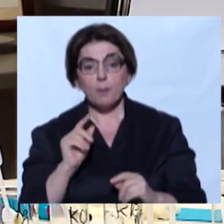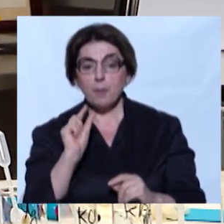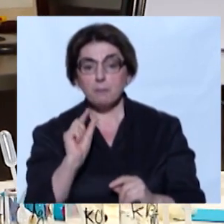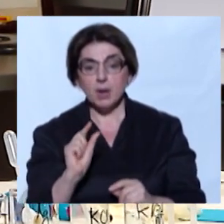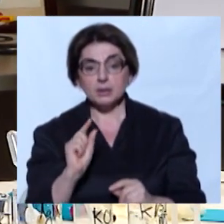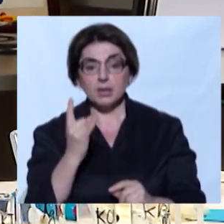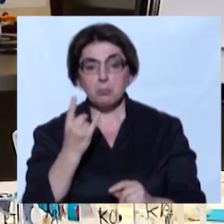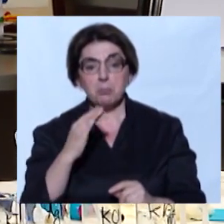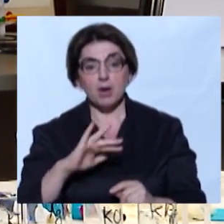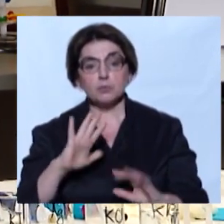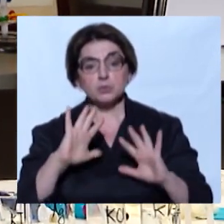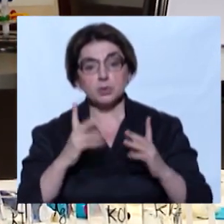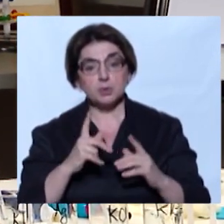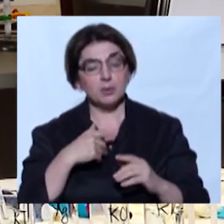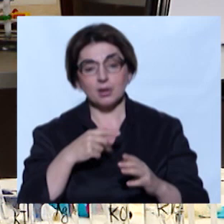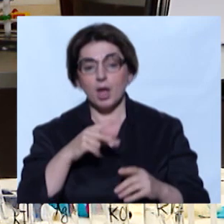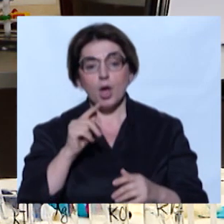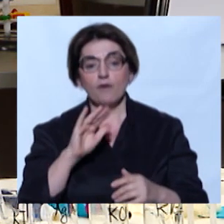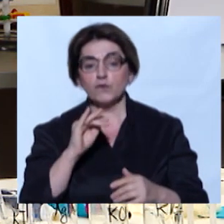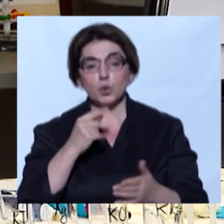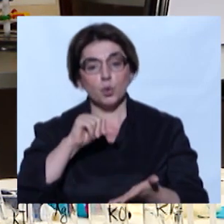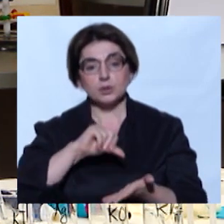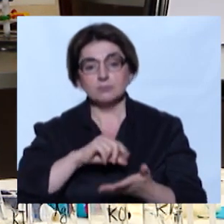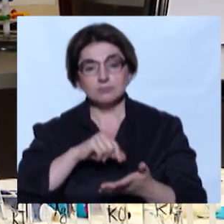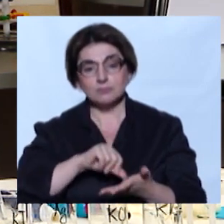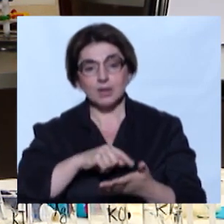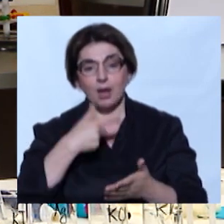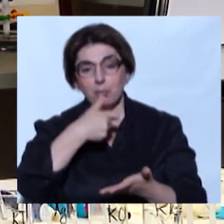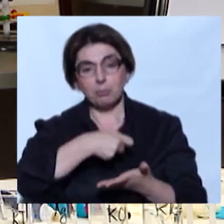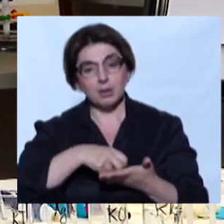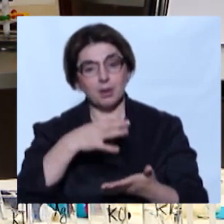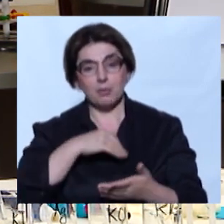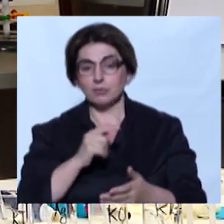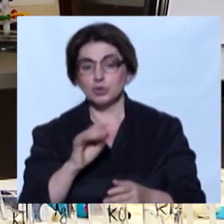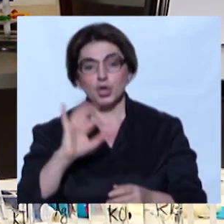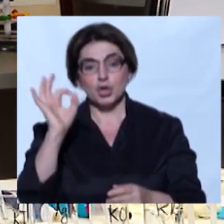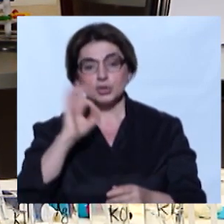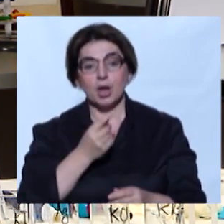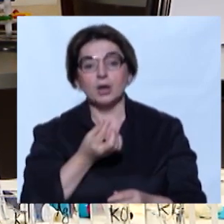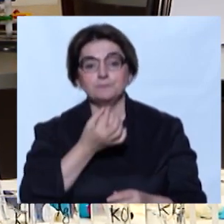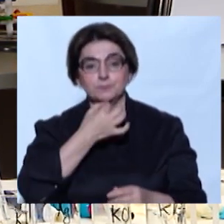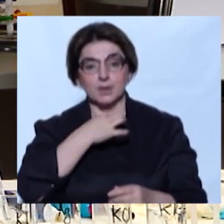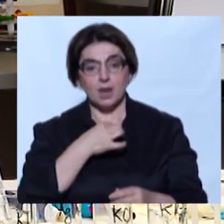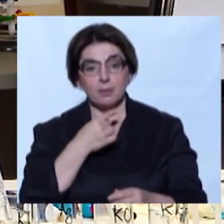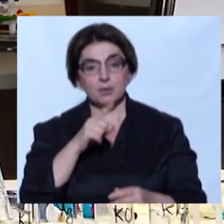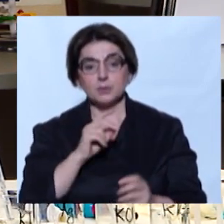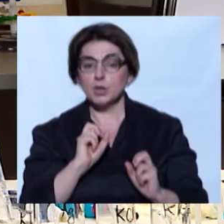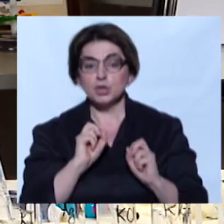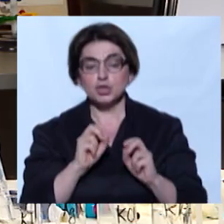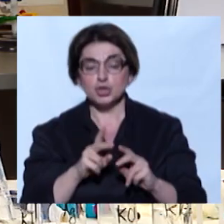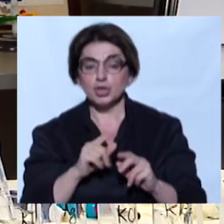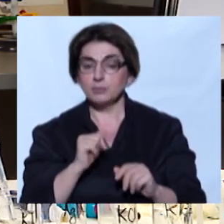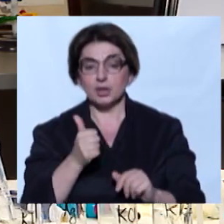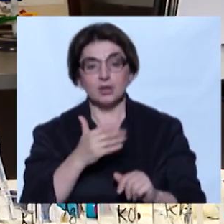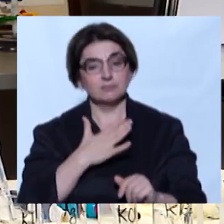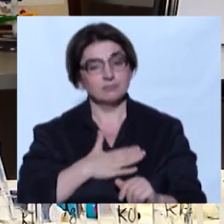პატარების შემთხვევაში ვერ იდებით გამოვიყენოთ ფტორიანი კბილის პასტა, რადგანაც ისინი ხშირად ყლაპავენ კბილის პასტას და არ არის სასურველი